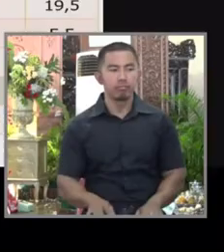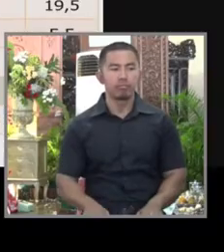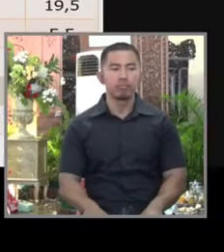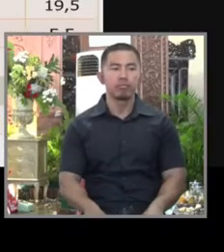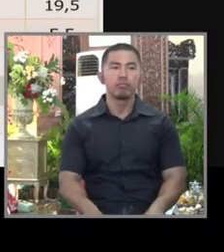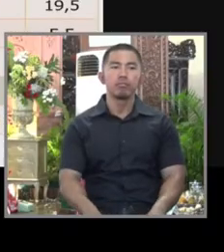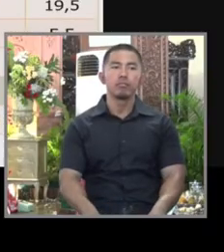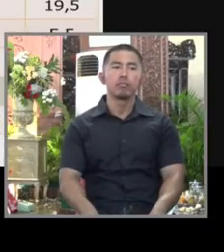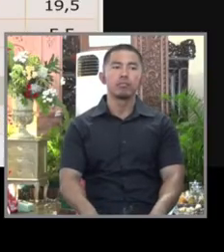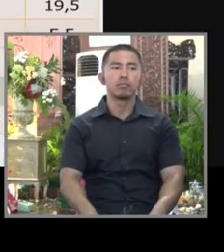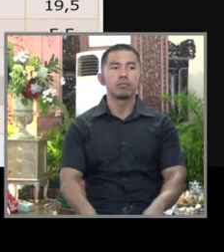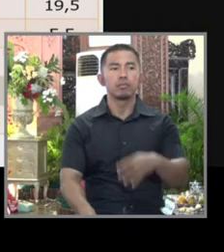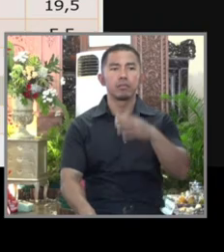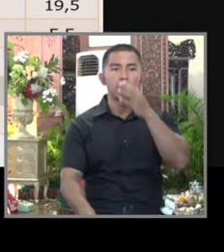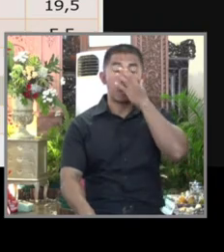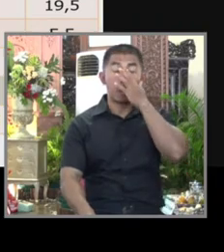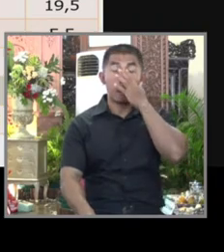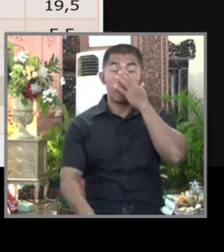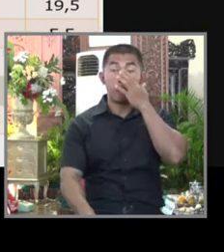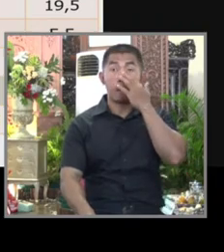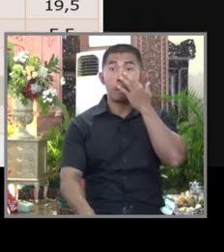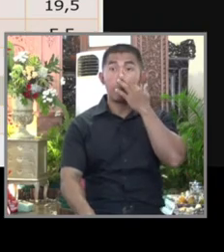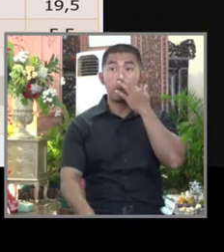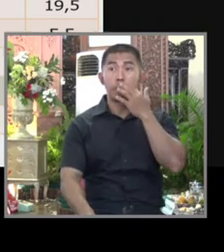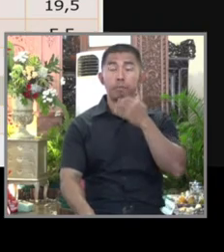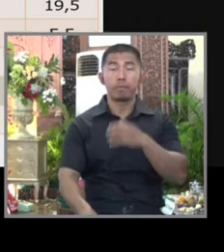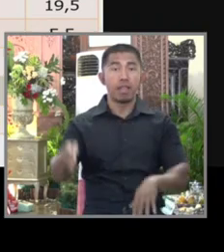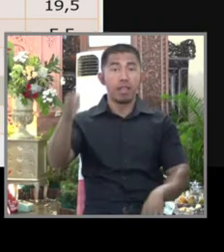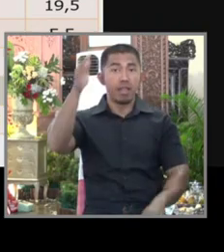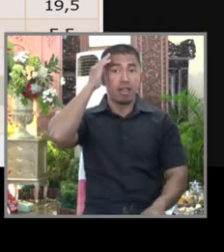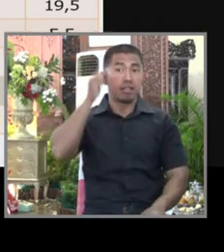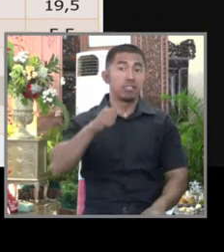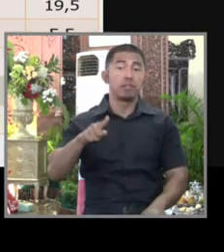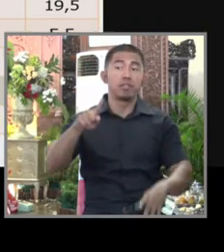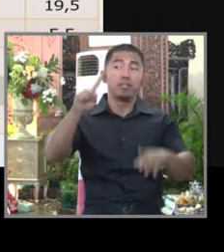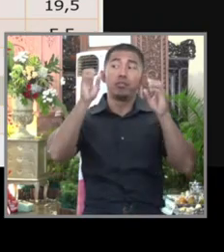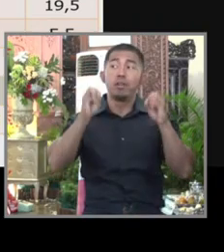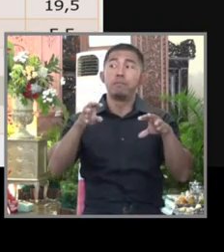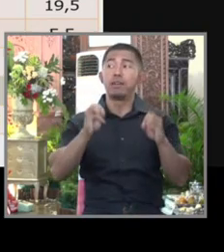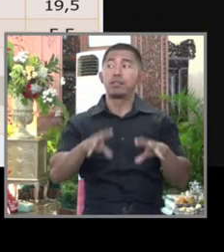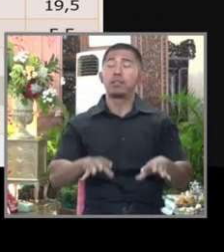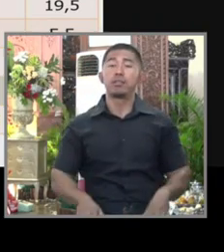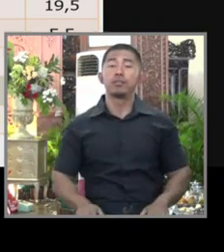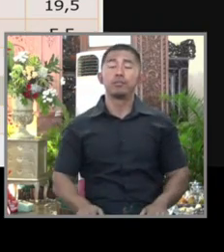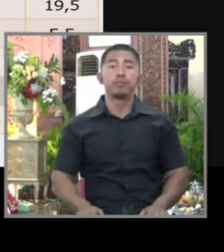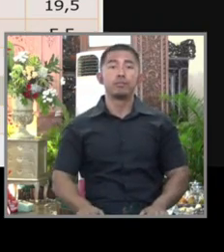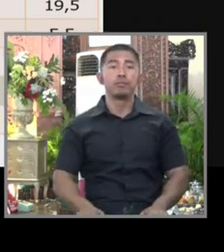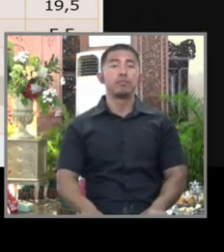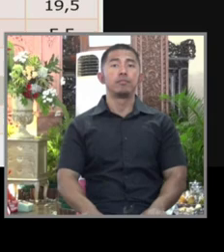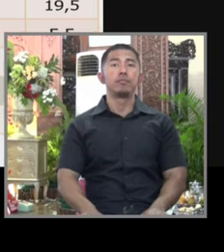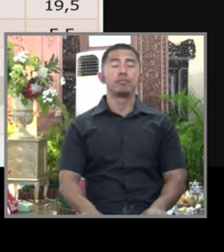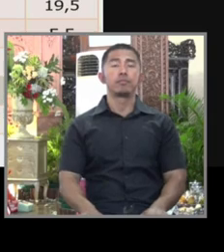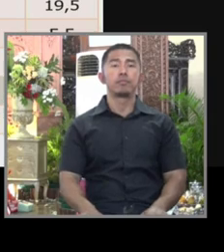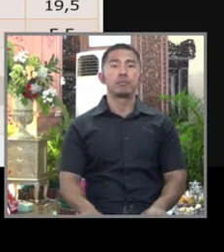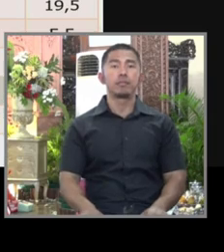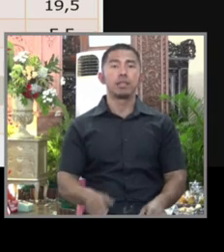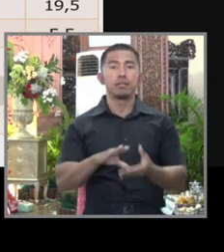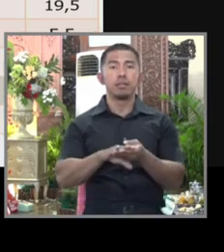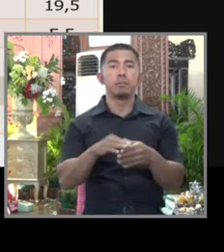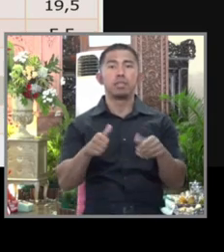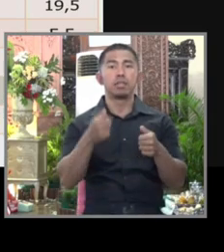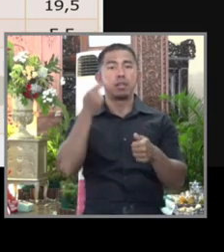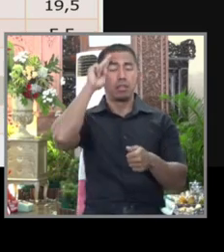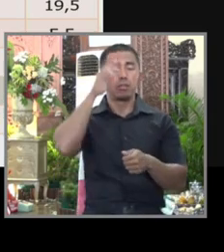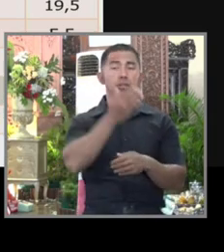hai hai Hai assalamualaikum warahmatullahi wabarakatuh hai salam